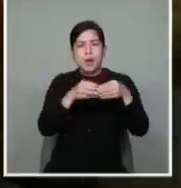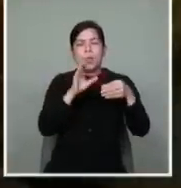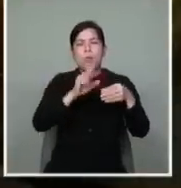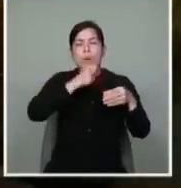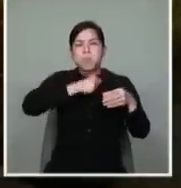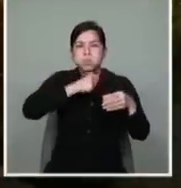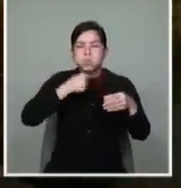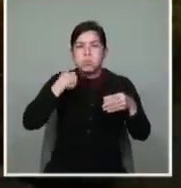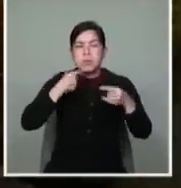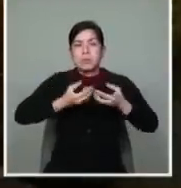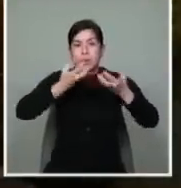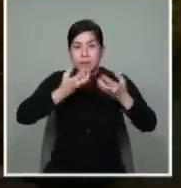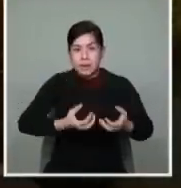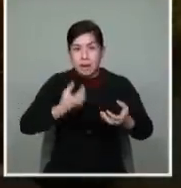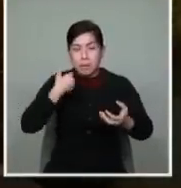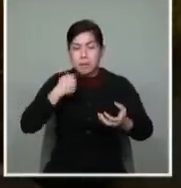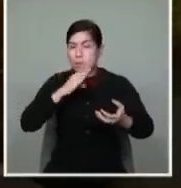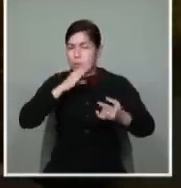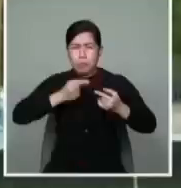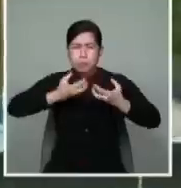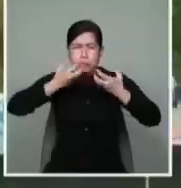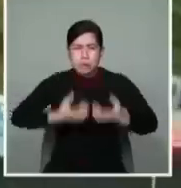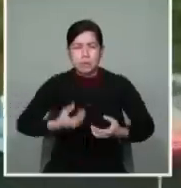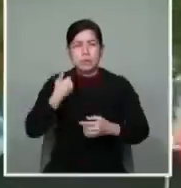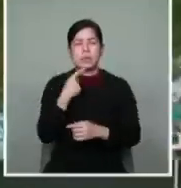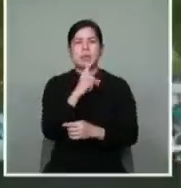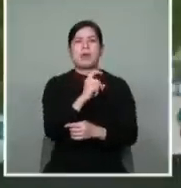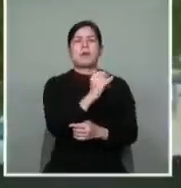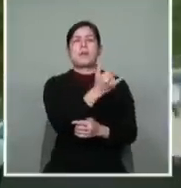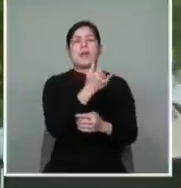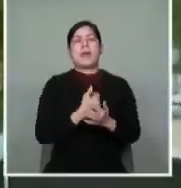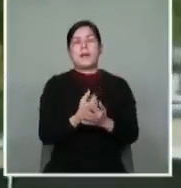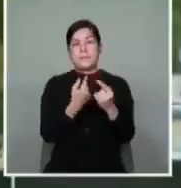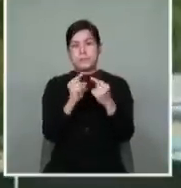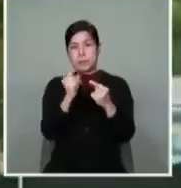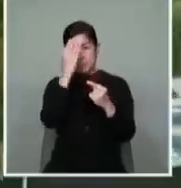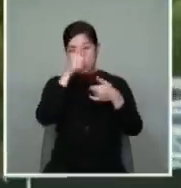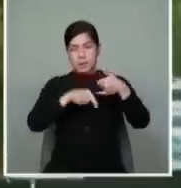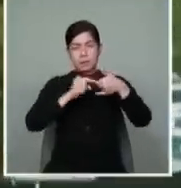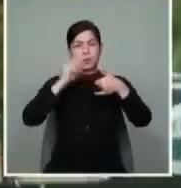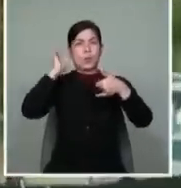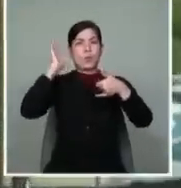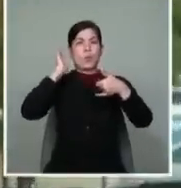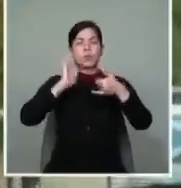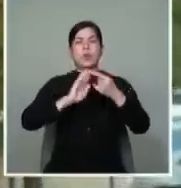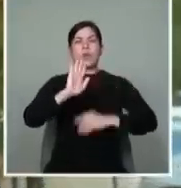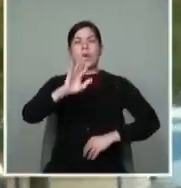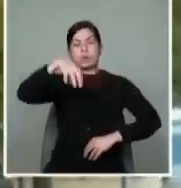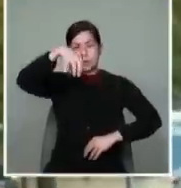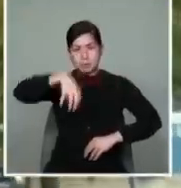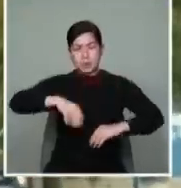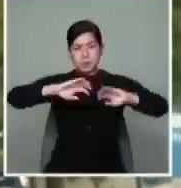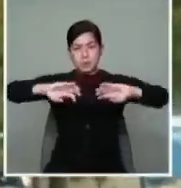หรืออาจจะรุนแรงถึงขั้นเสียชีวิตได้เลยนะคะส่วนทางด้านโฆษกทำเนียบขาวเคเล่แมคเอนานีก็มีการ